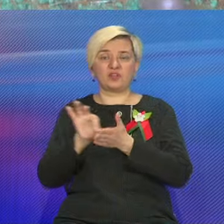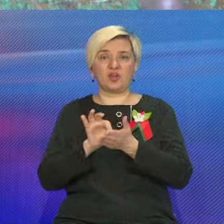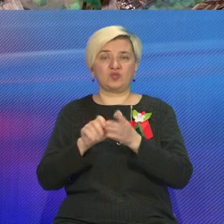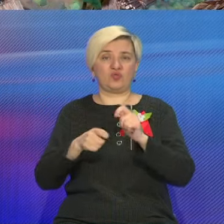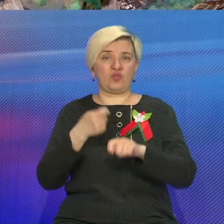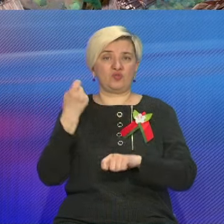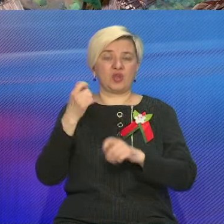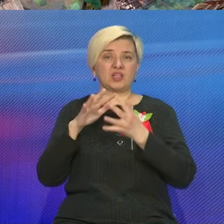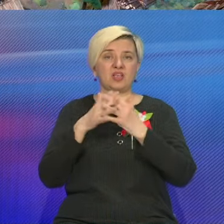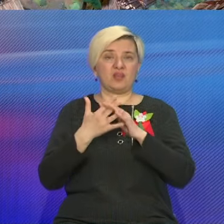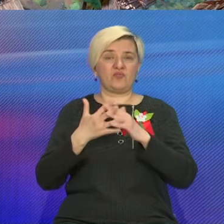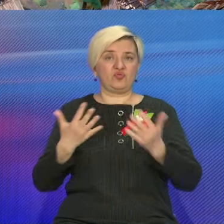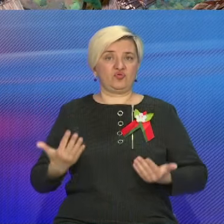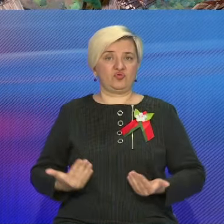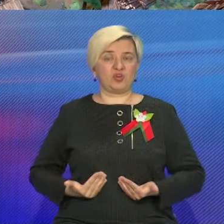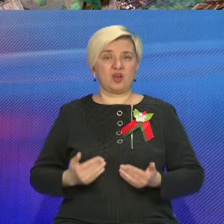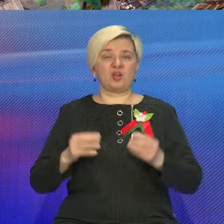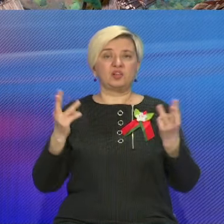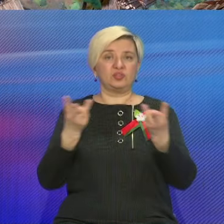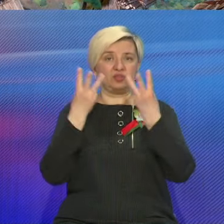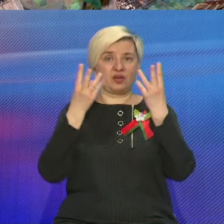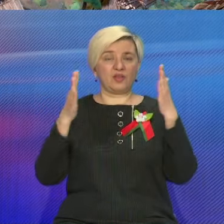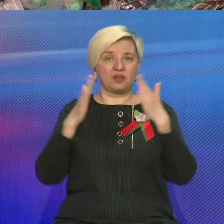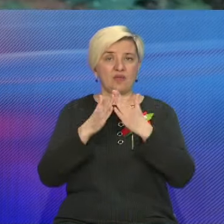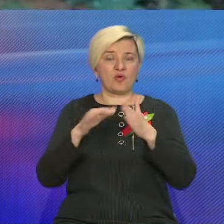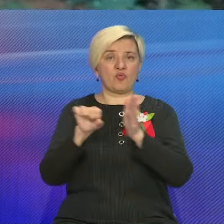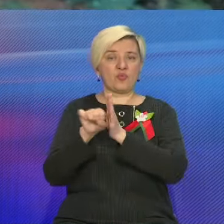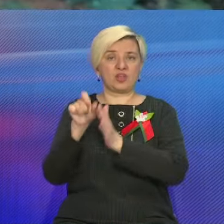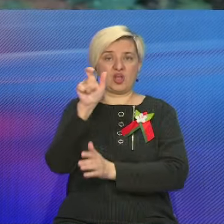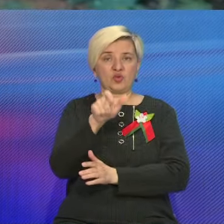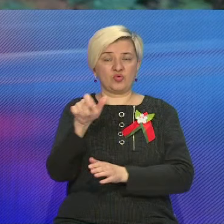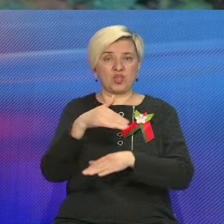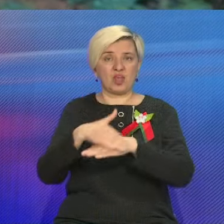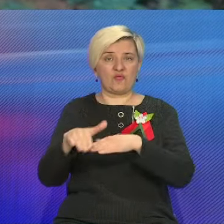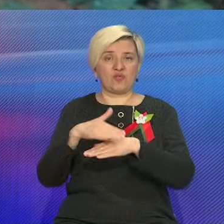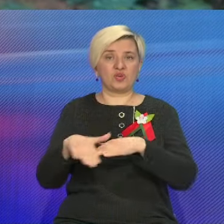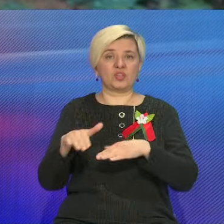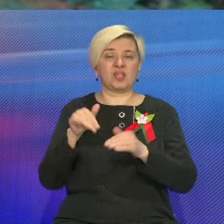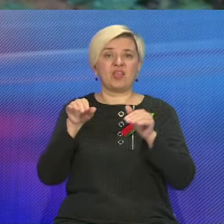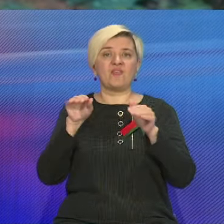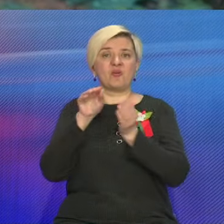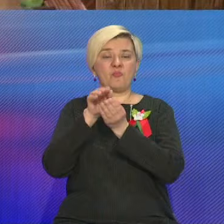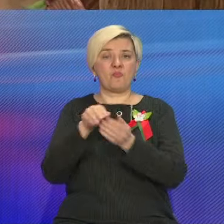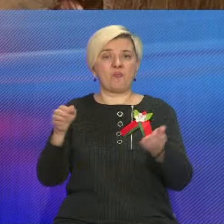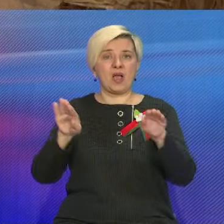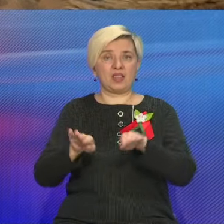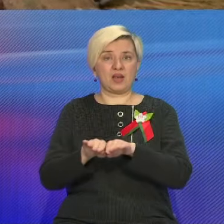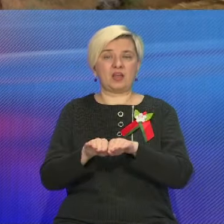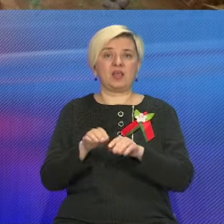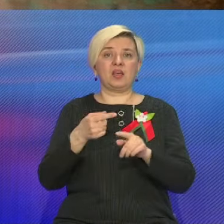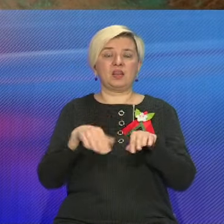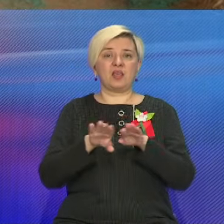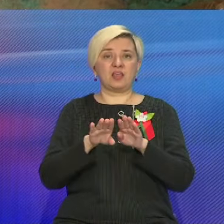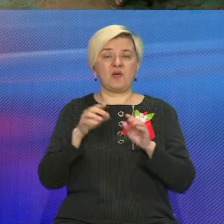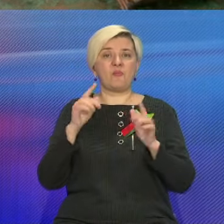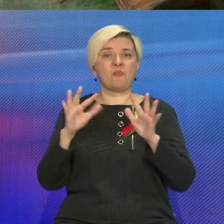быт. Подпаленные хаты, забитые люди на улицах и в братской могиле. Так ярко уявляются подеи страшной раницы 7 липеня 43-го